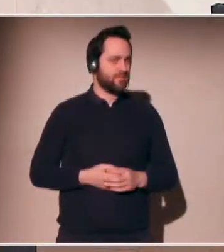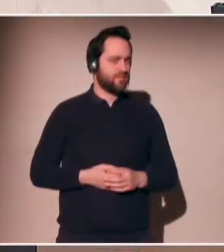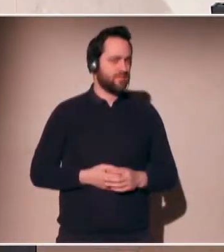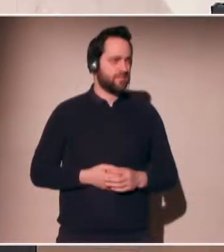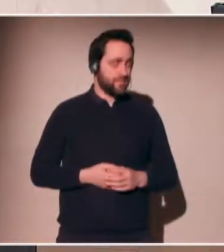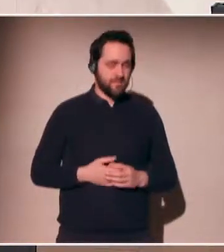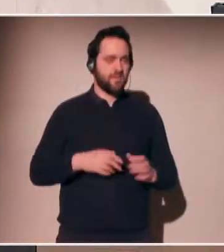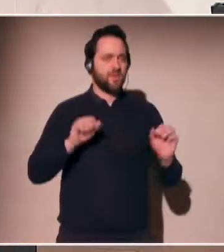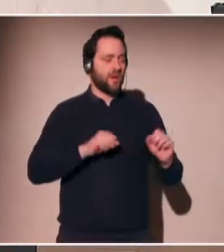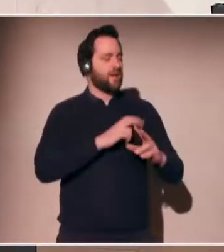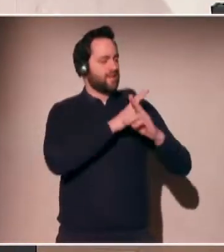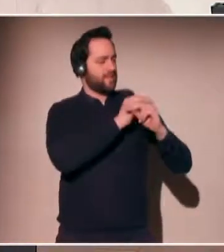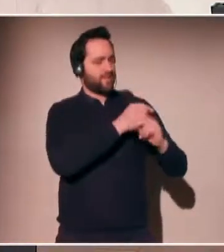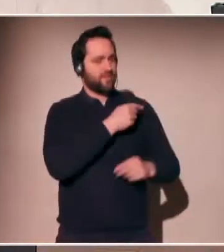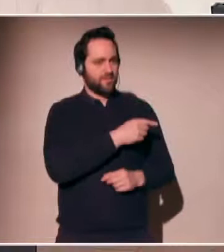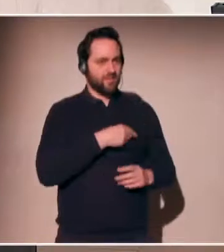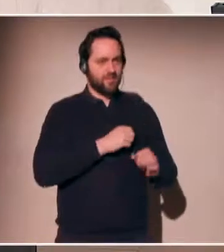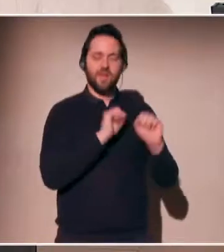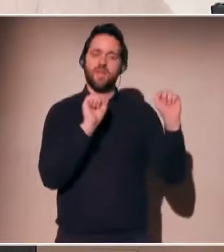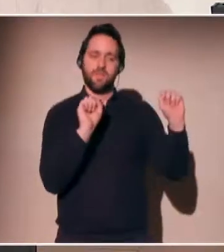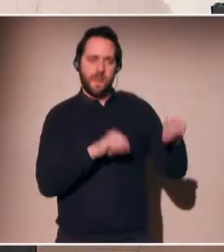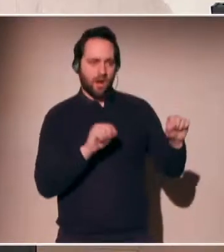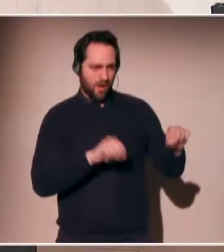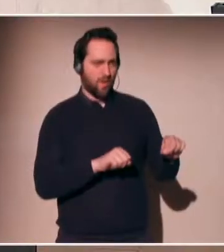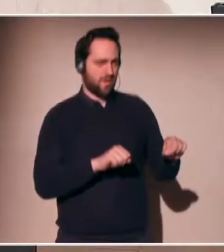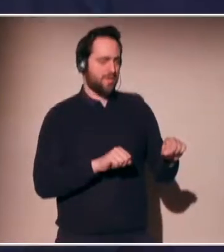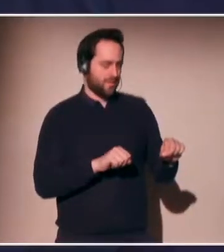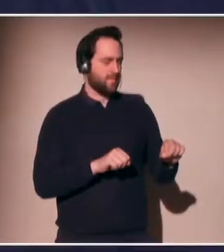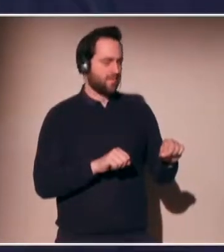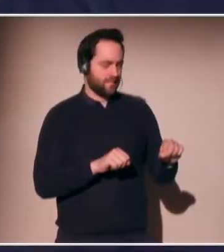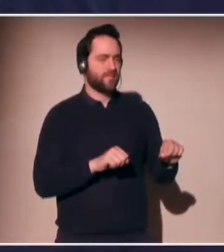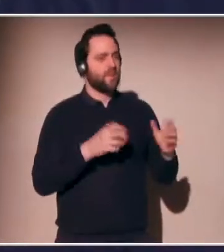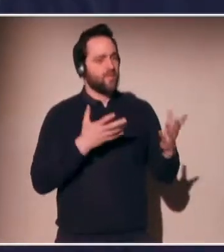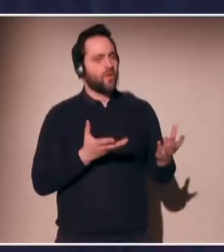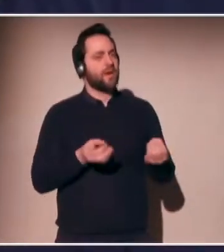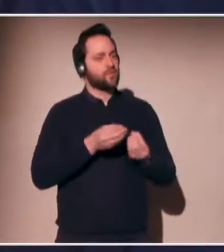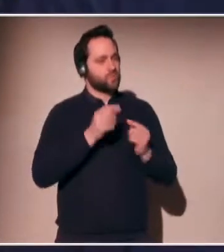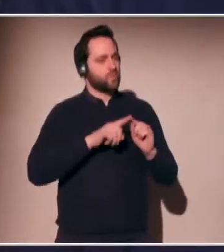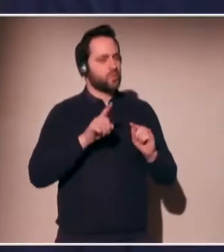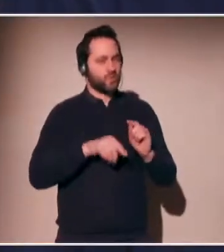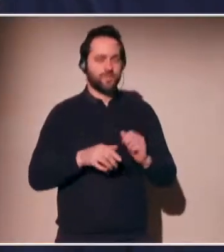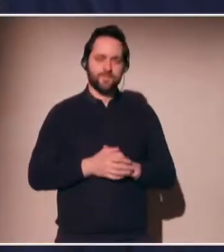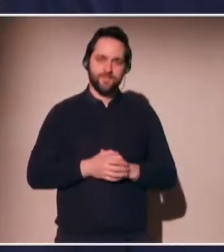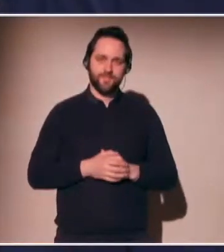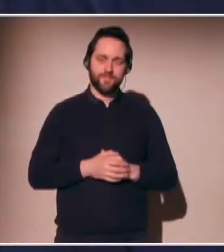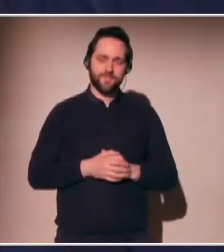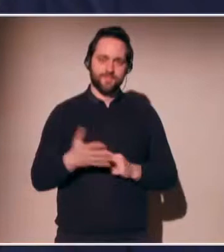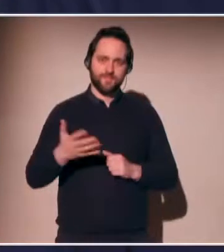suis d'accord avec cette définition. Ce que je voudrais rajouter, c'est que, outre l'analyse des